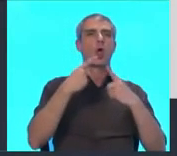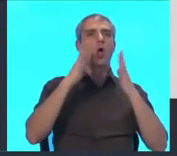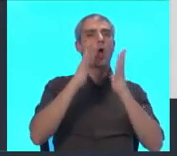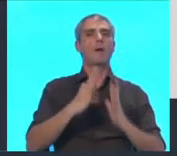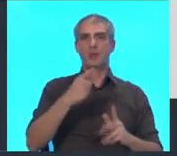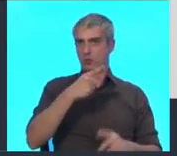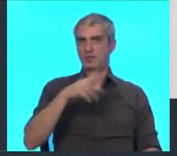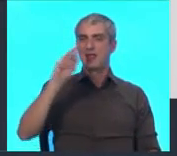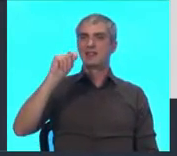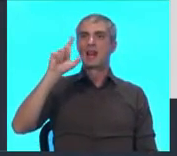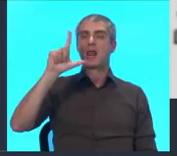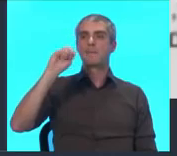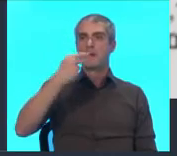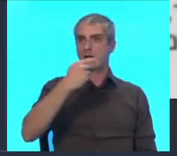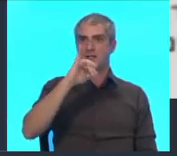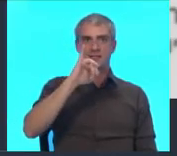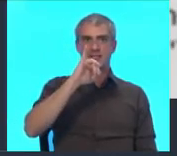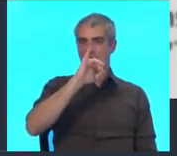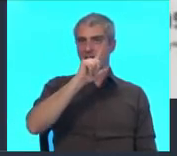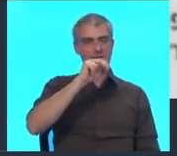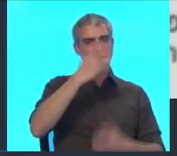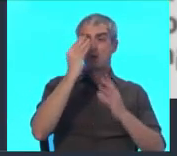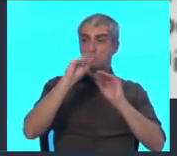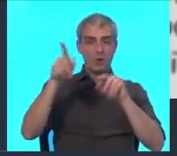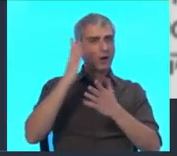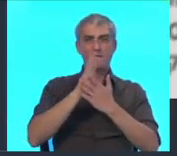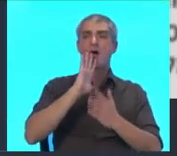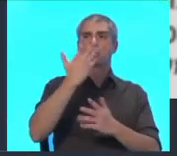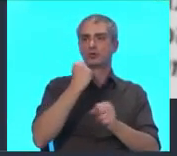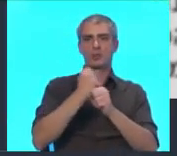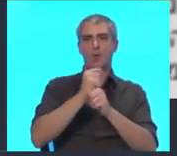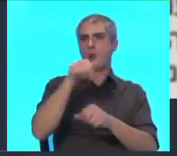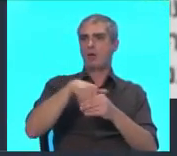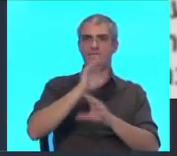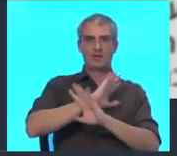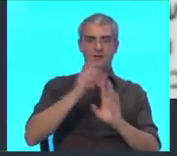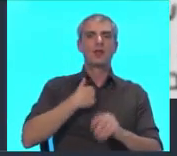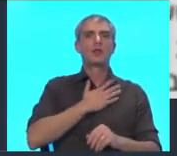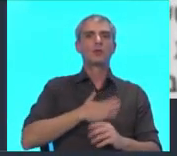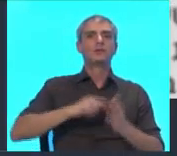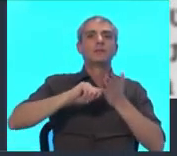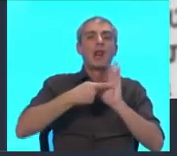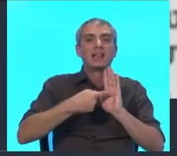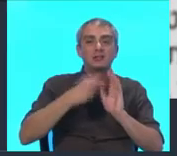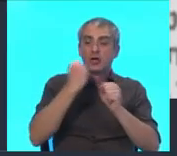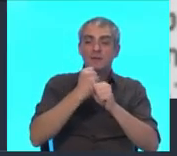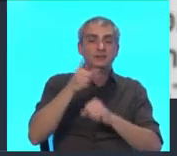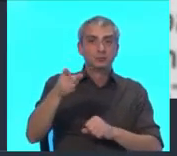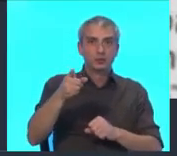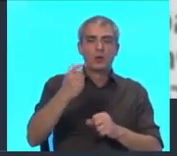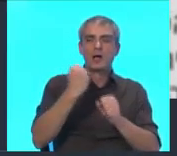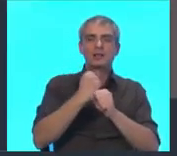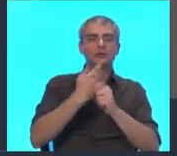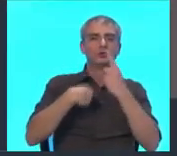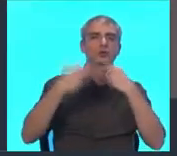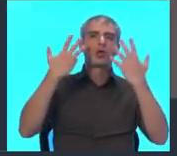להורים, איש זה אינו מועסק בבית הספר מזה 5 שנים, ברצוננו להדגיש כי מעשים אלו התבצעו בשנות